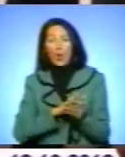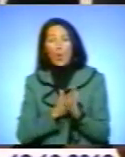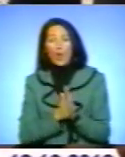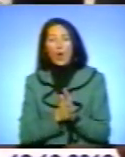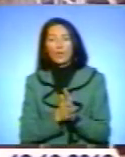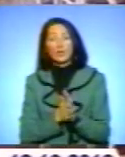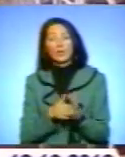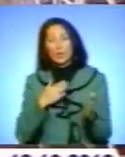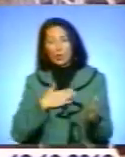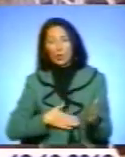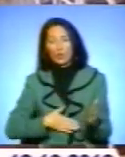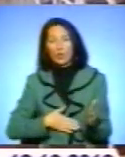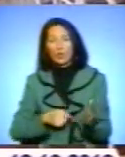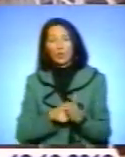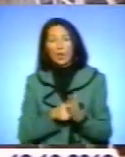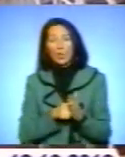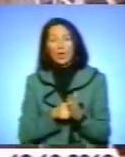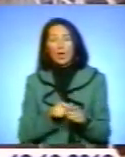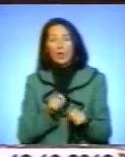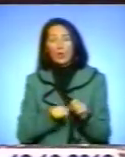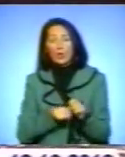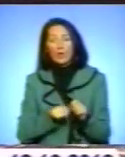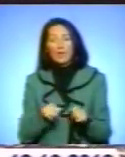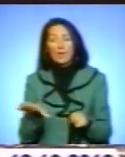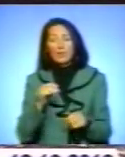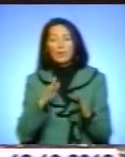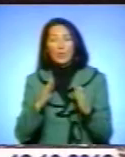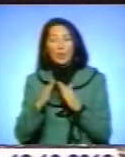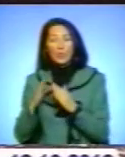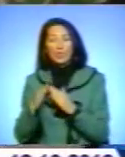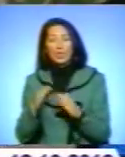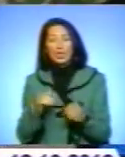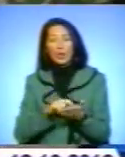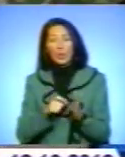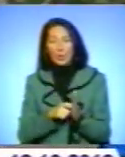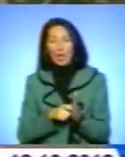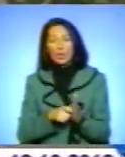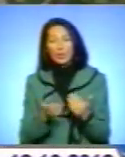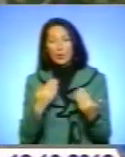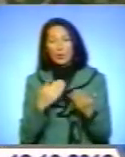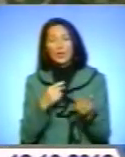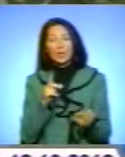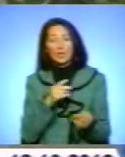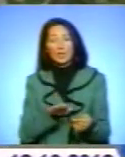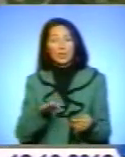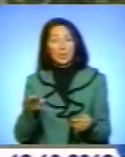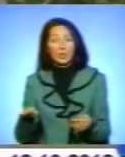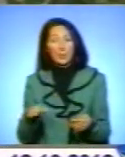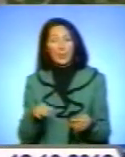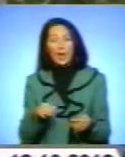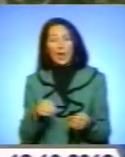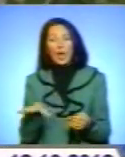задовільні. Перевіряючи оглянули всі приміщення колонії та поспілкувались з ув'язненими. Всі засуджені утримуються в нормальних